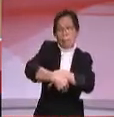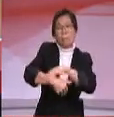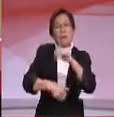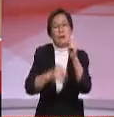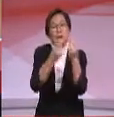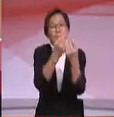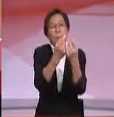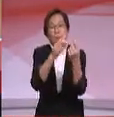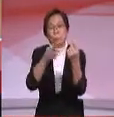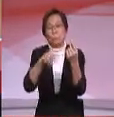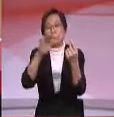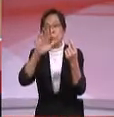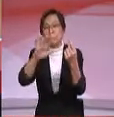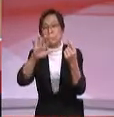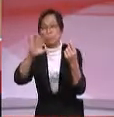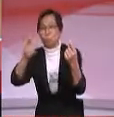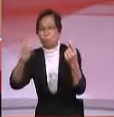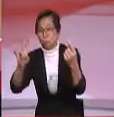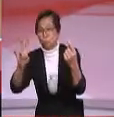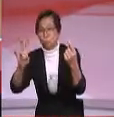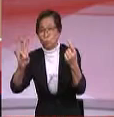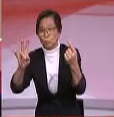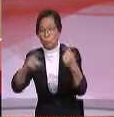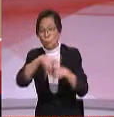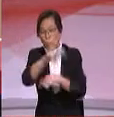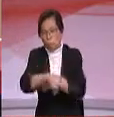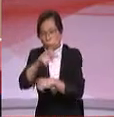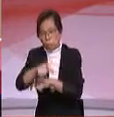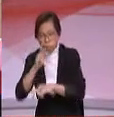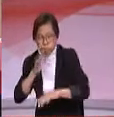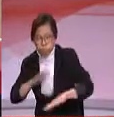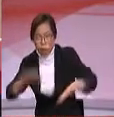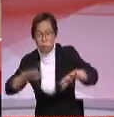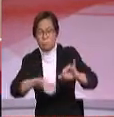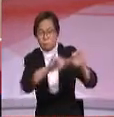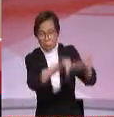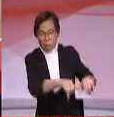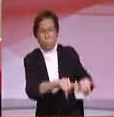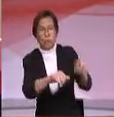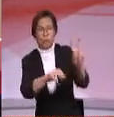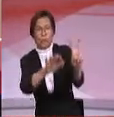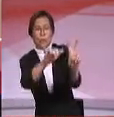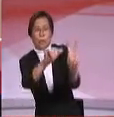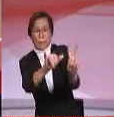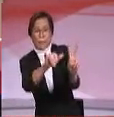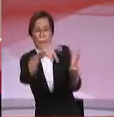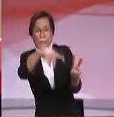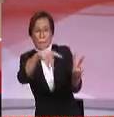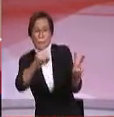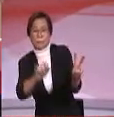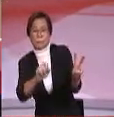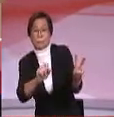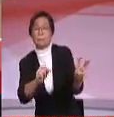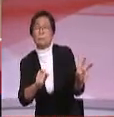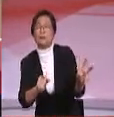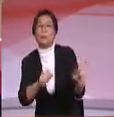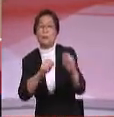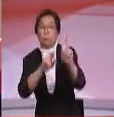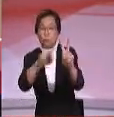seramai 11,057 penduduk yang terjejas berada di 26 PPS dengan melibatkan